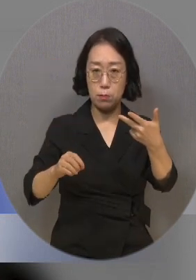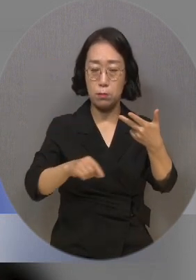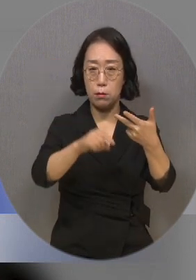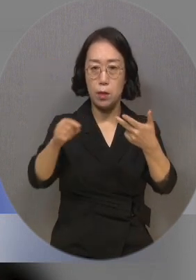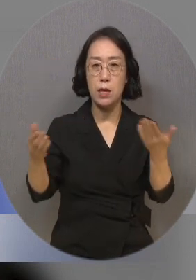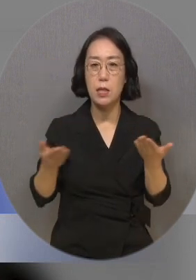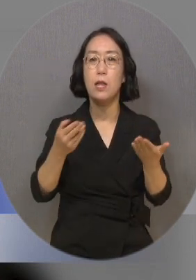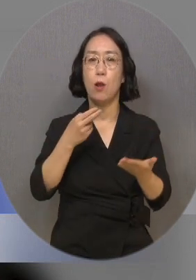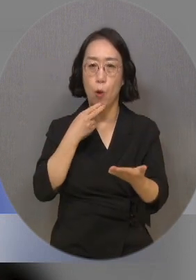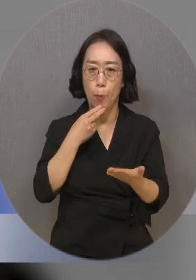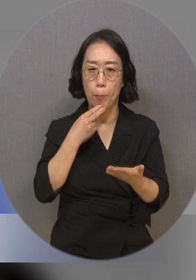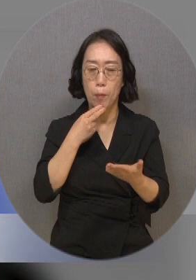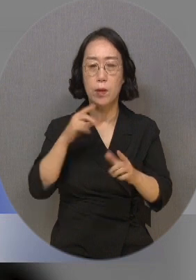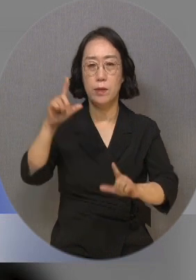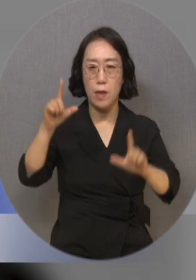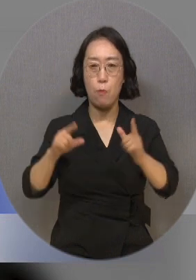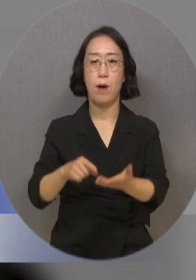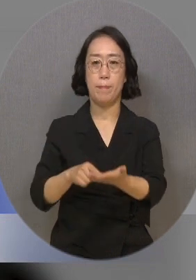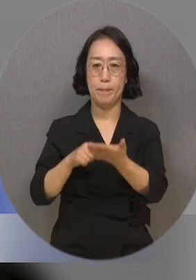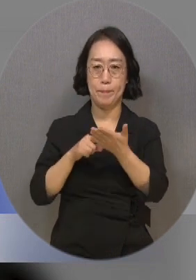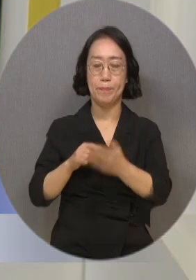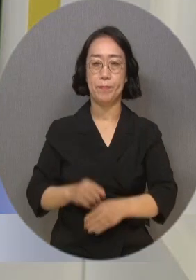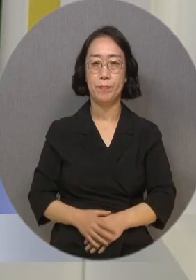무직자인 것으로 나타났습니다